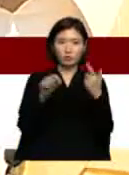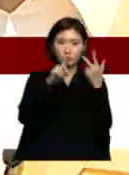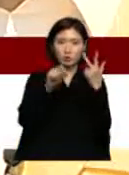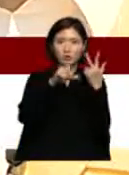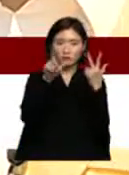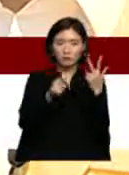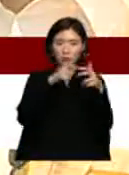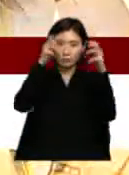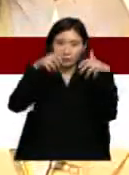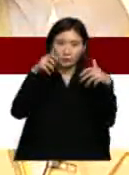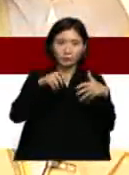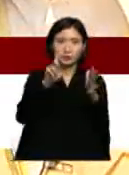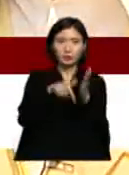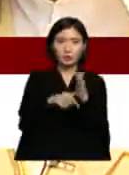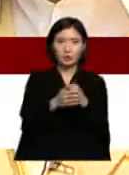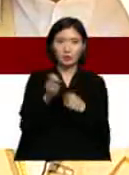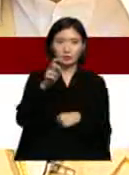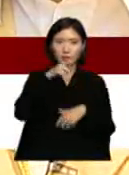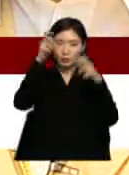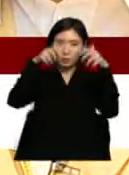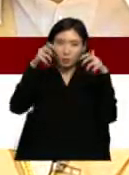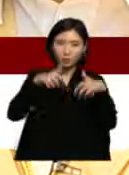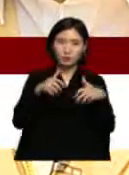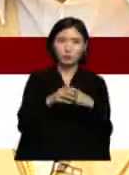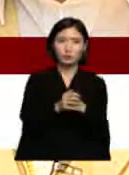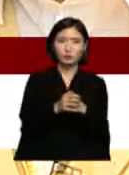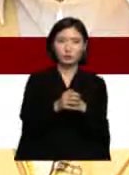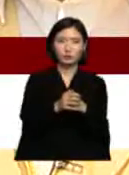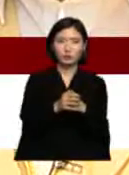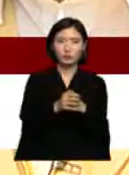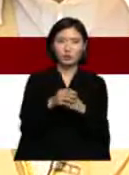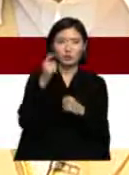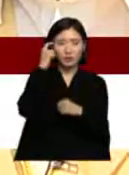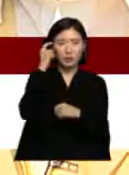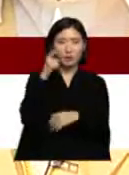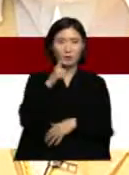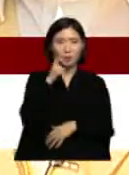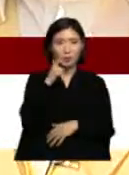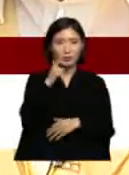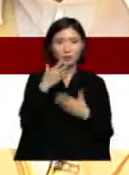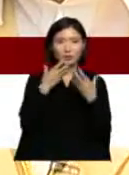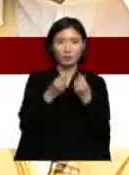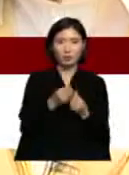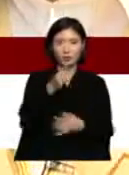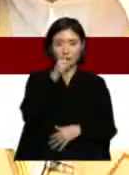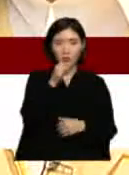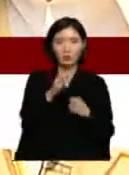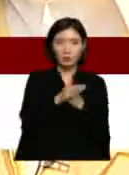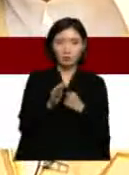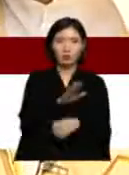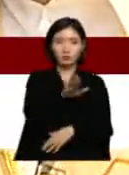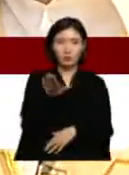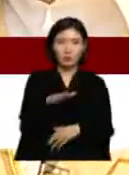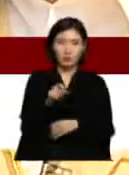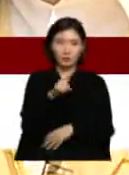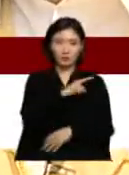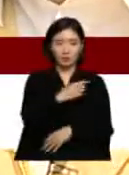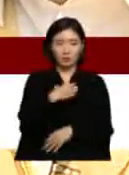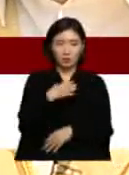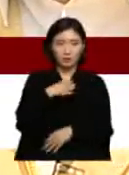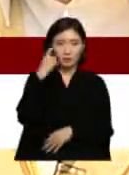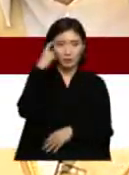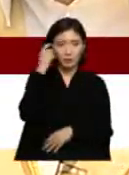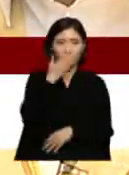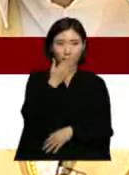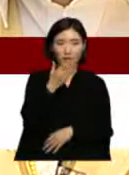7월이 우기잖아요. 갑자기 폭우가 쏟아지거나 이러면 예상하지 못한 또 이런 경우도 있죠. 저희는 가장 위험하다고 생각할